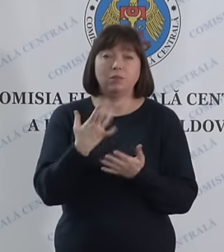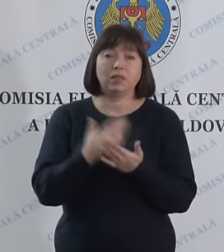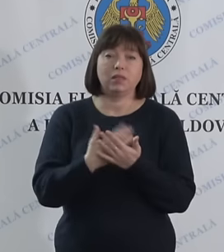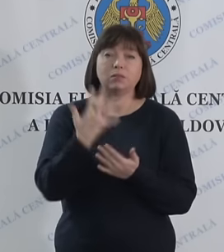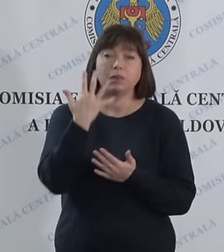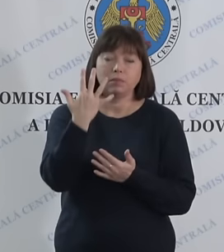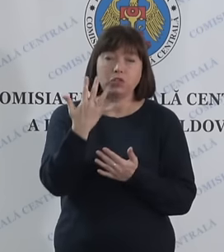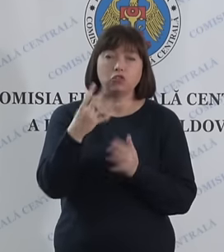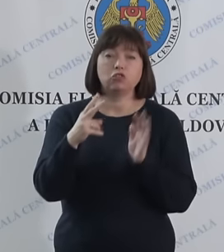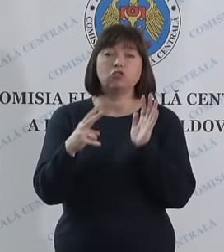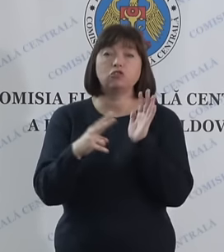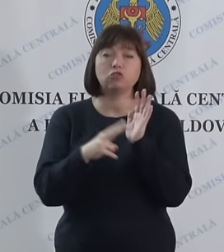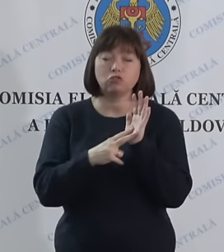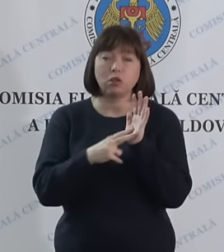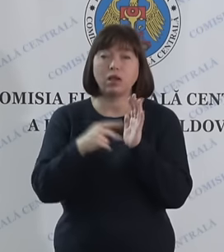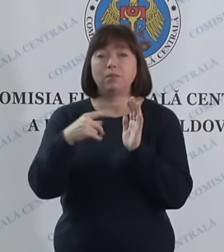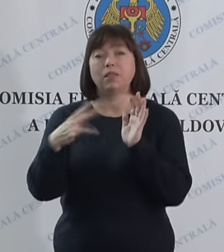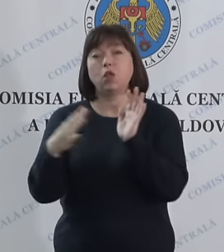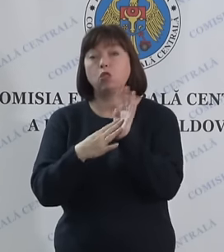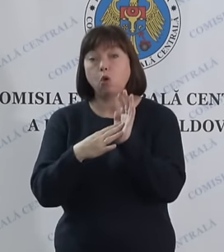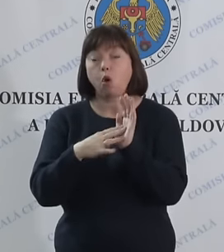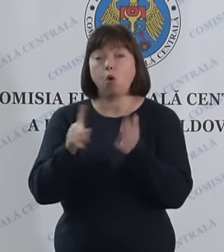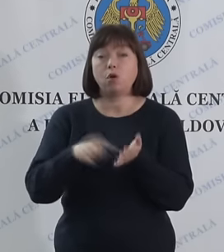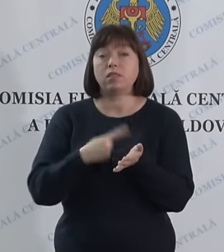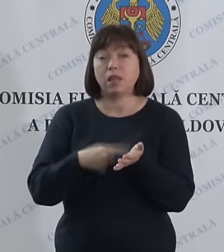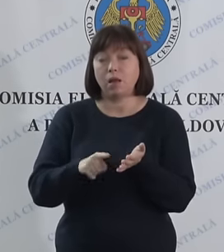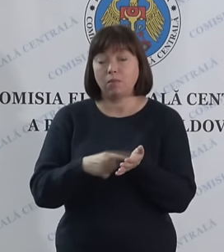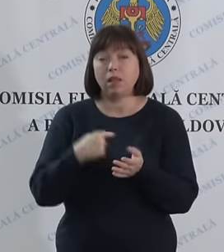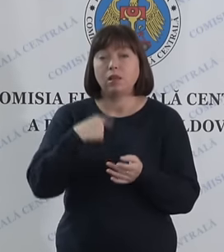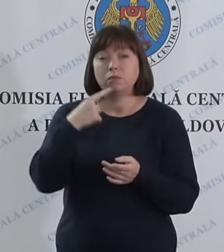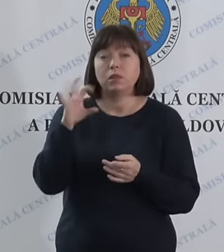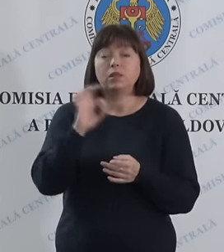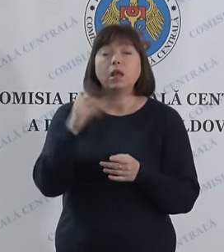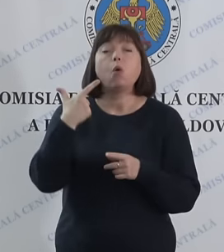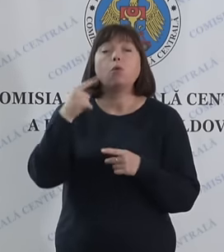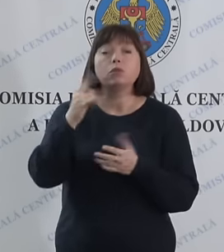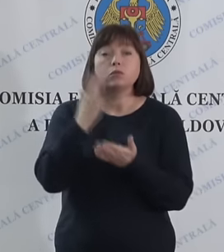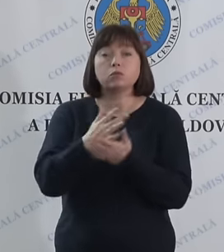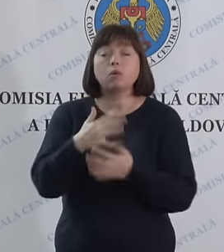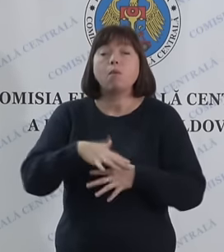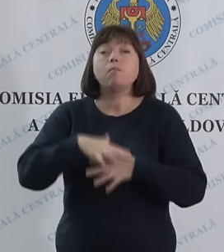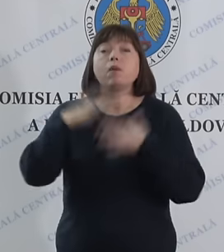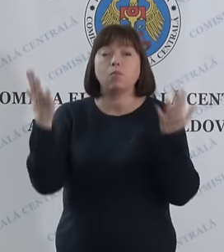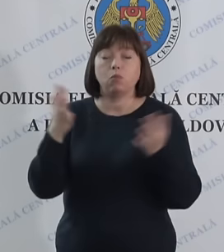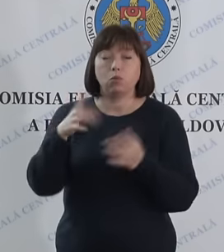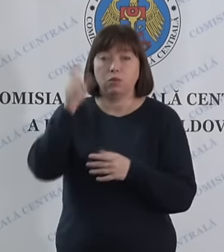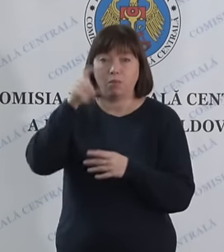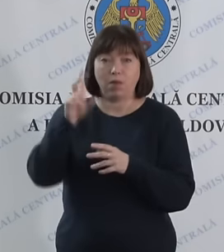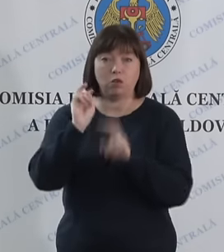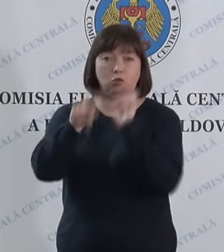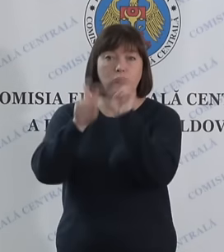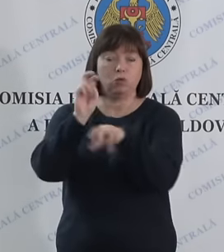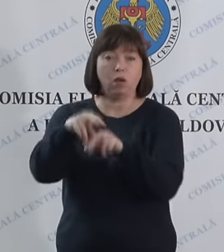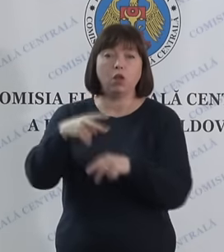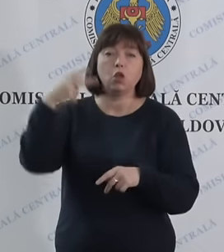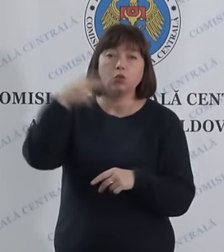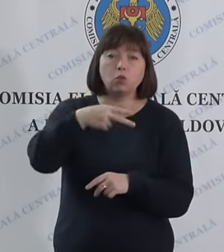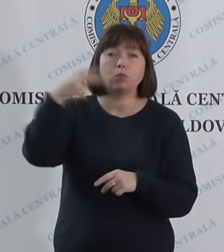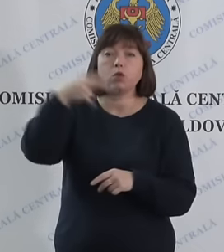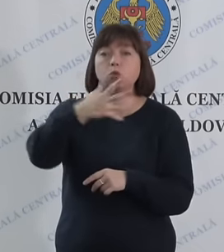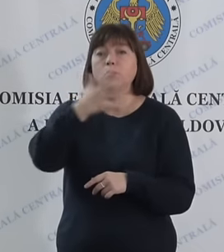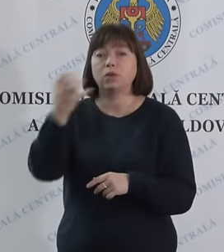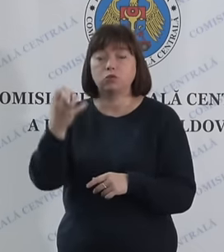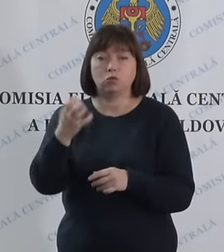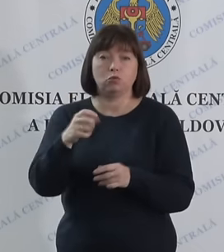5, 7, 3, 9 tablete. Mă refer la cele care au un flux mai mare de 2000-3000 de alegători pentru a